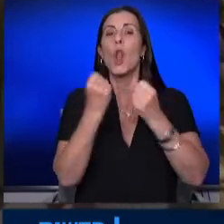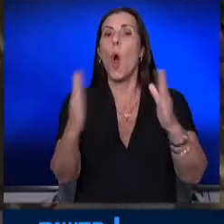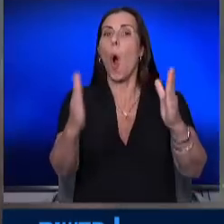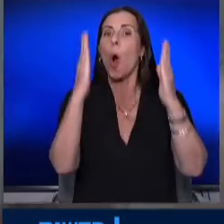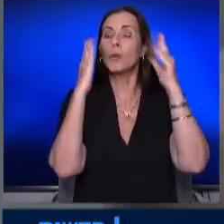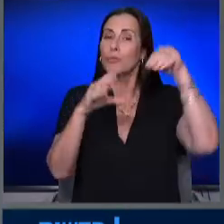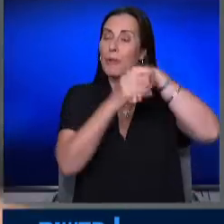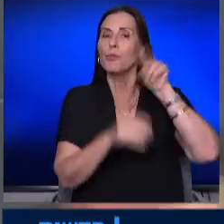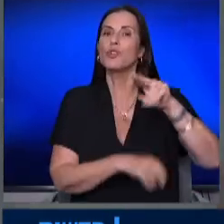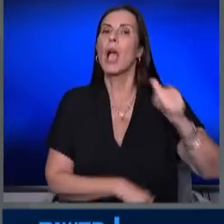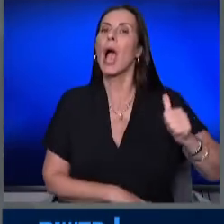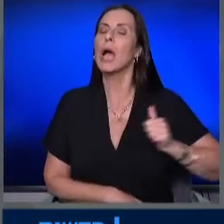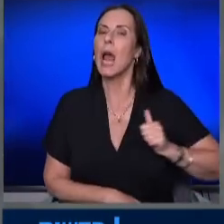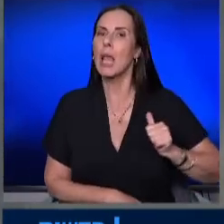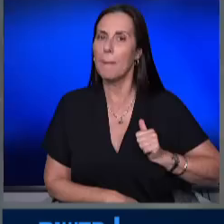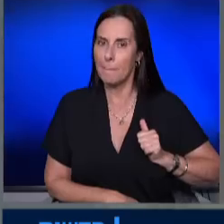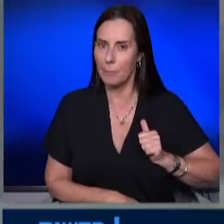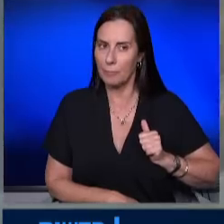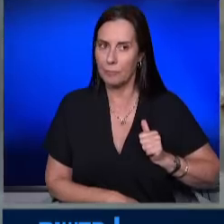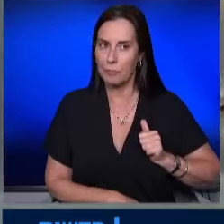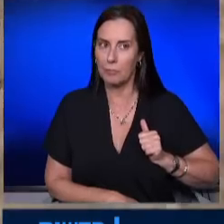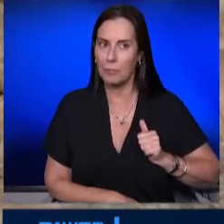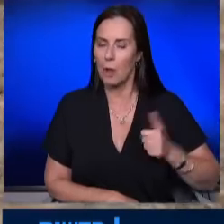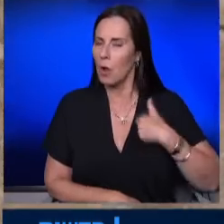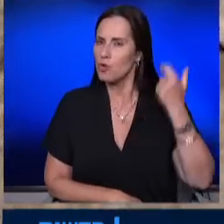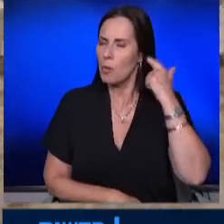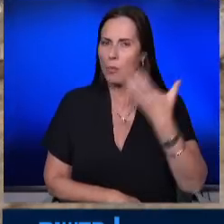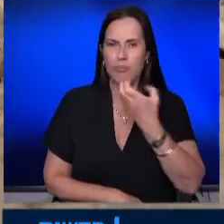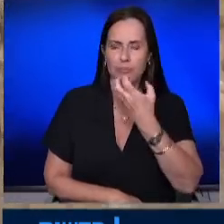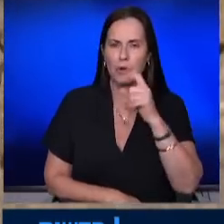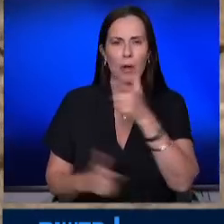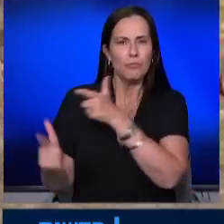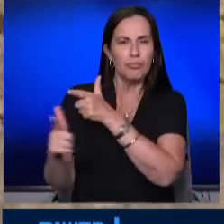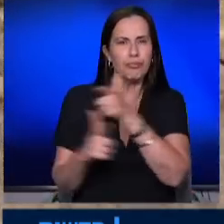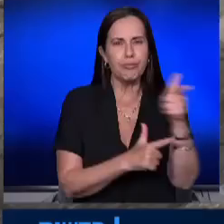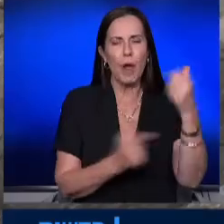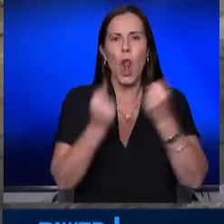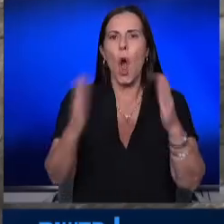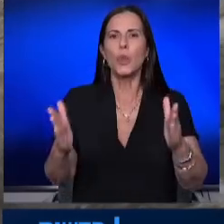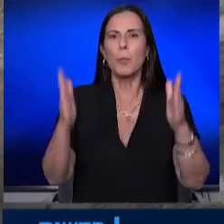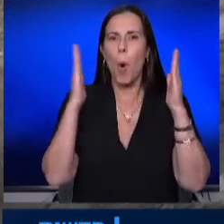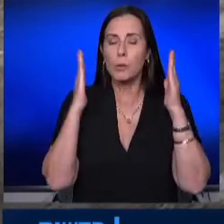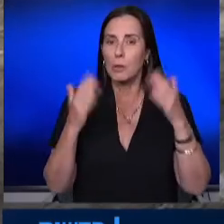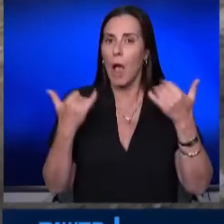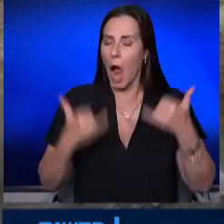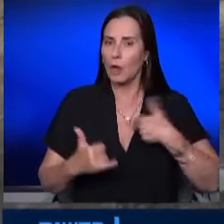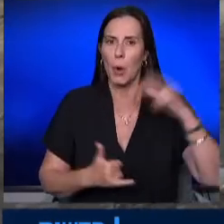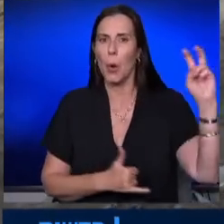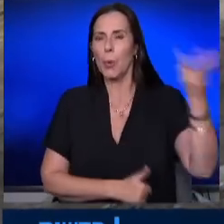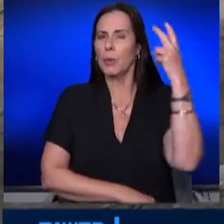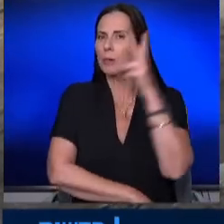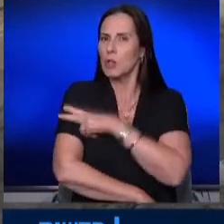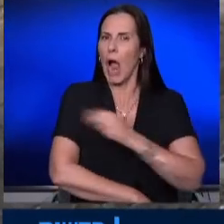שהסיע חיילים בבקעת הירדן. אנחנו מקבלים דיווח במוקד על ירי שמתבצע לעבר אוטובוס. בשלב הזה אנחנו מזניקים כוחות